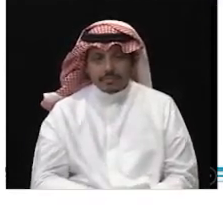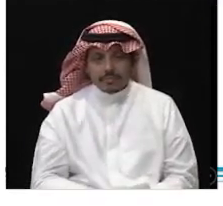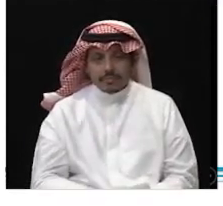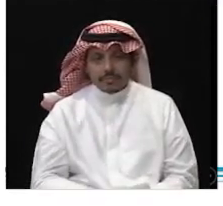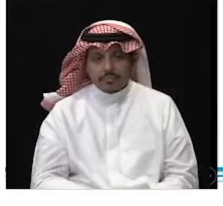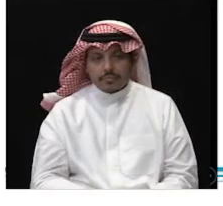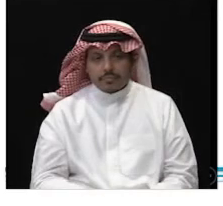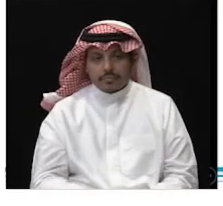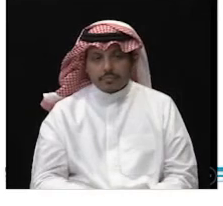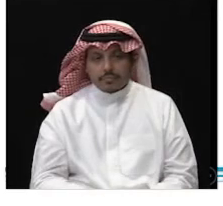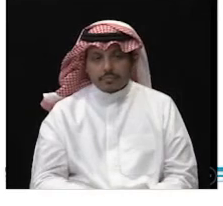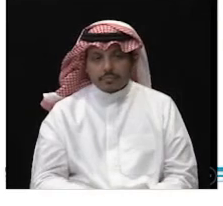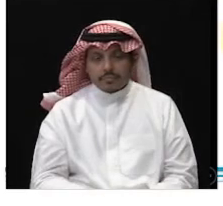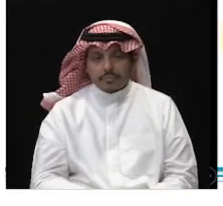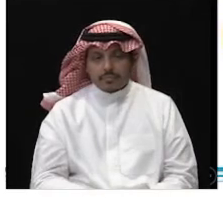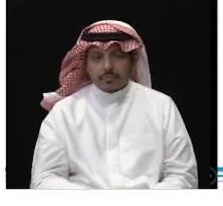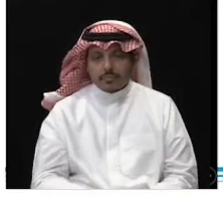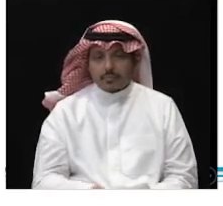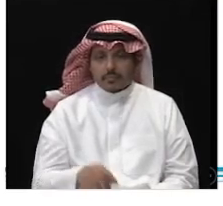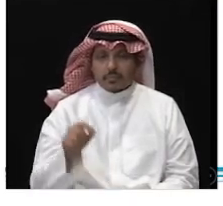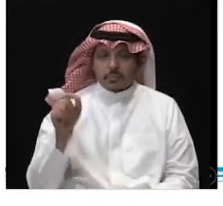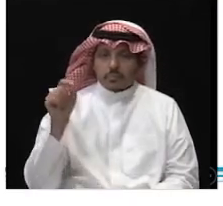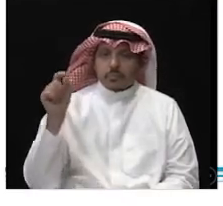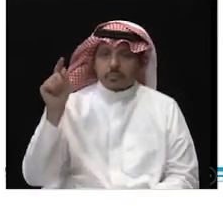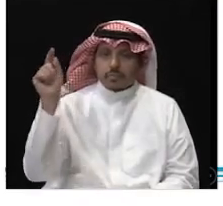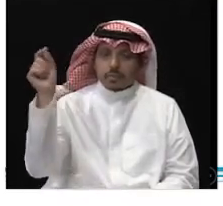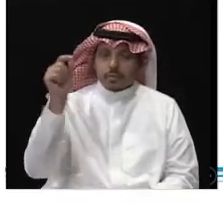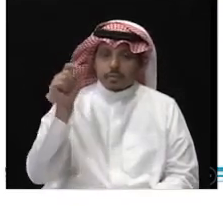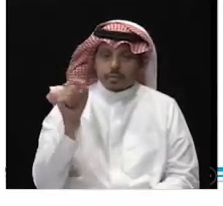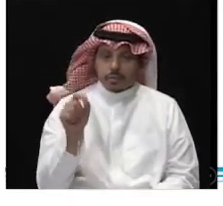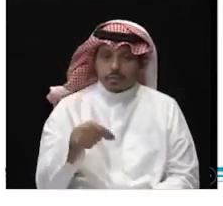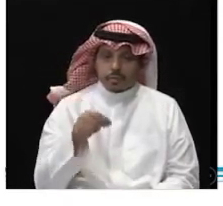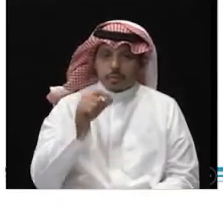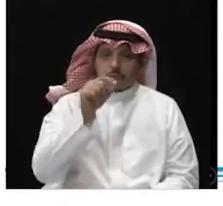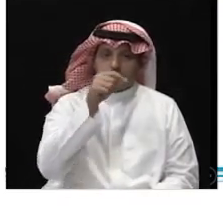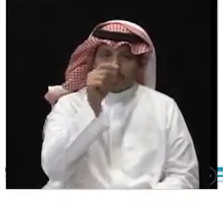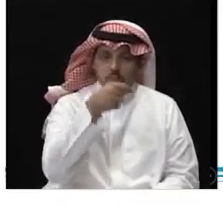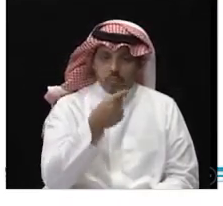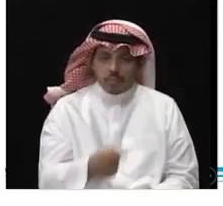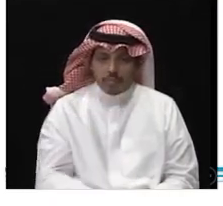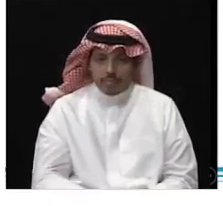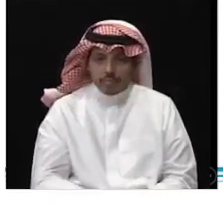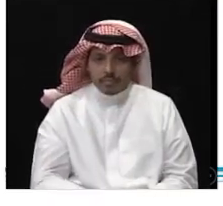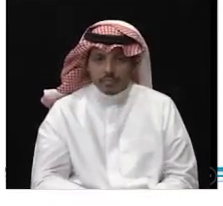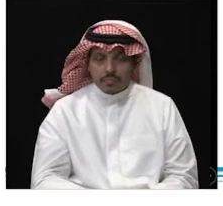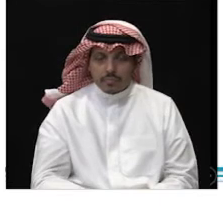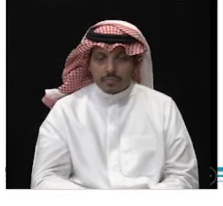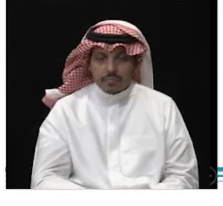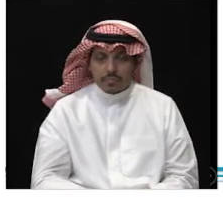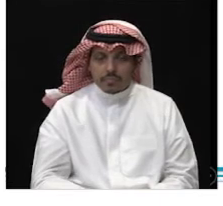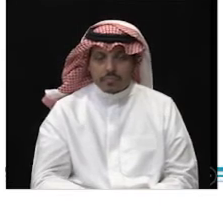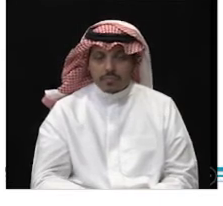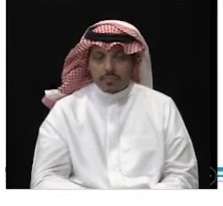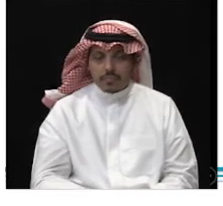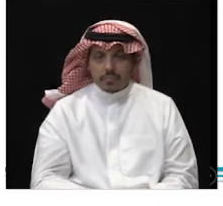كسرة وصوتها إي، وضمة وصوتها أو. أما التنوين